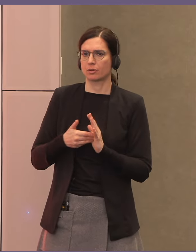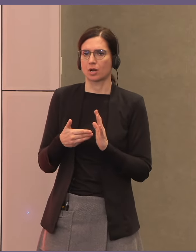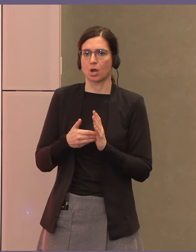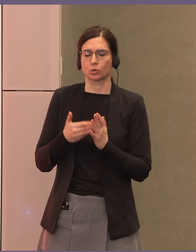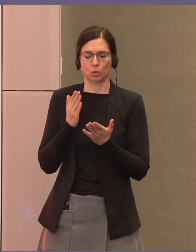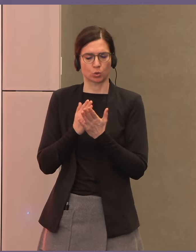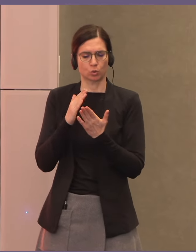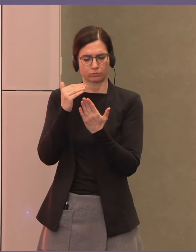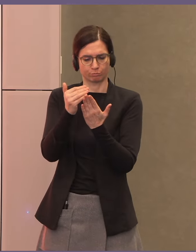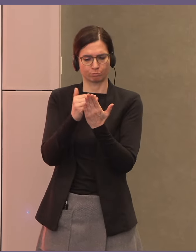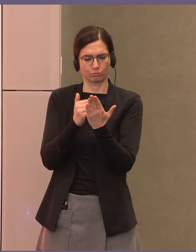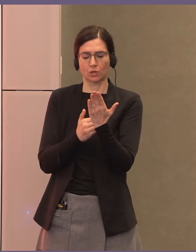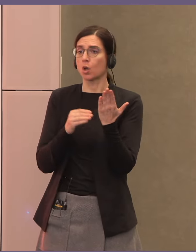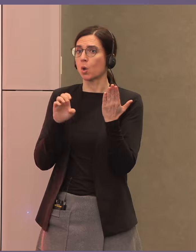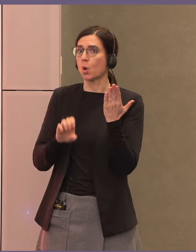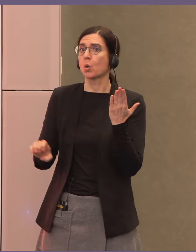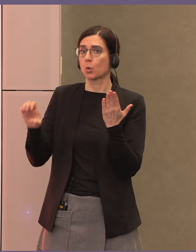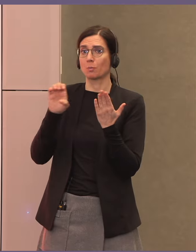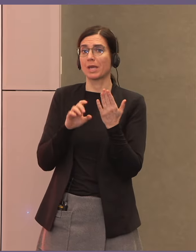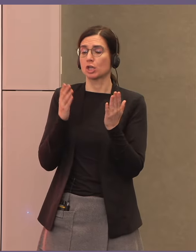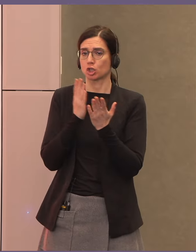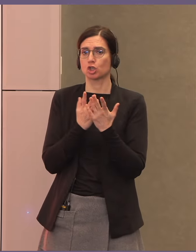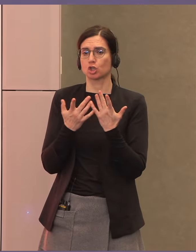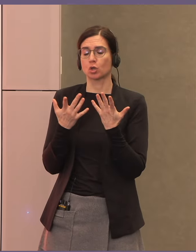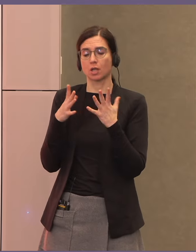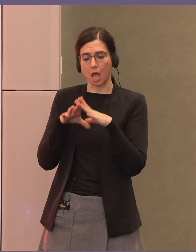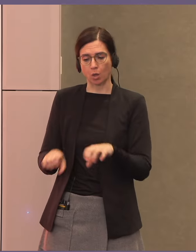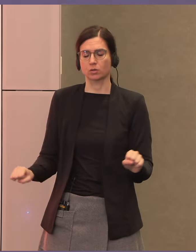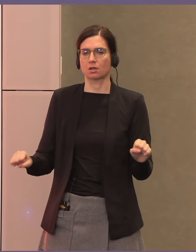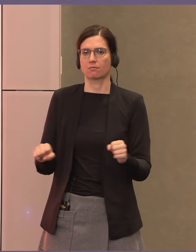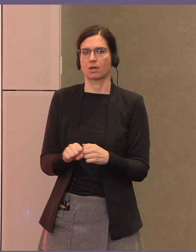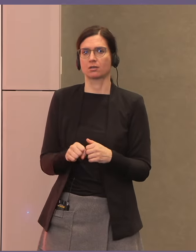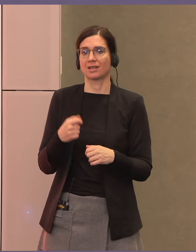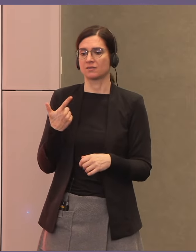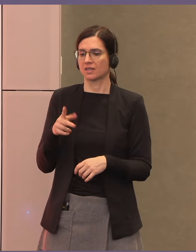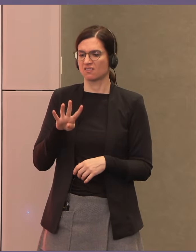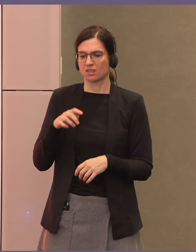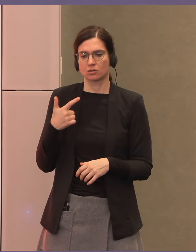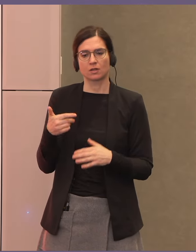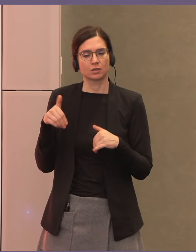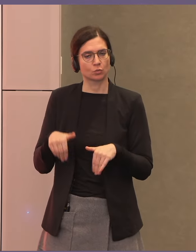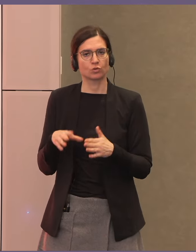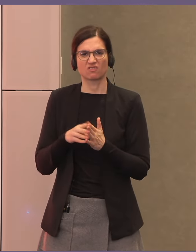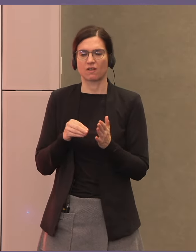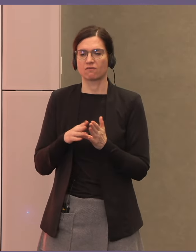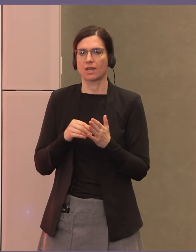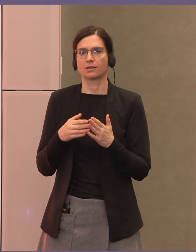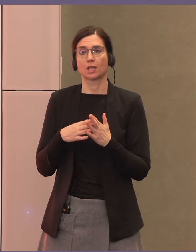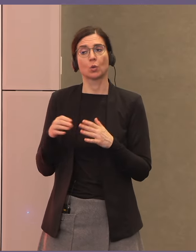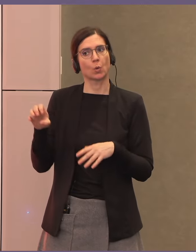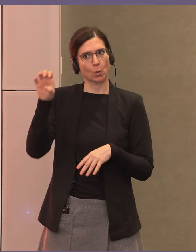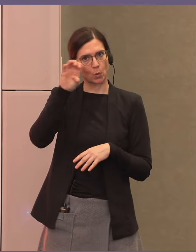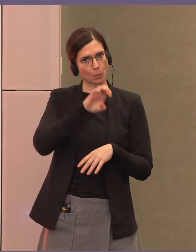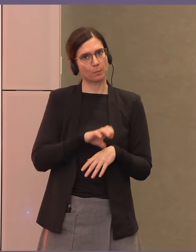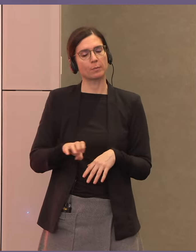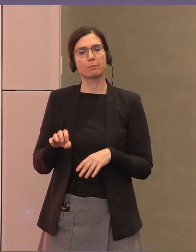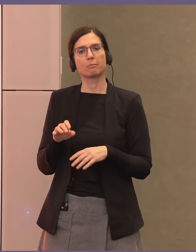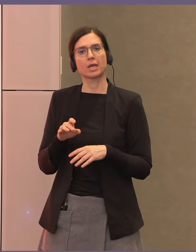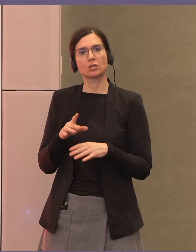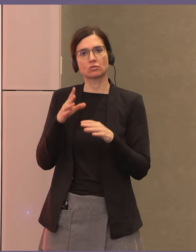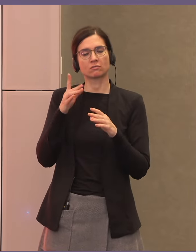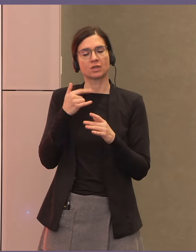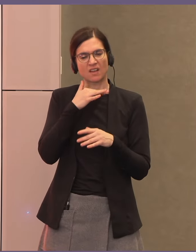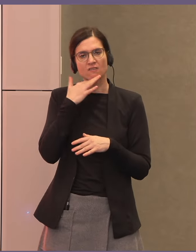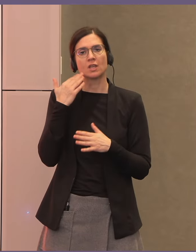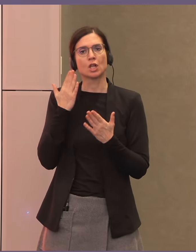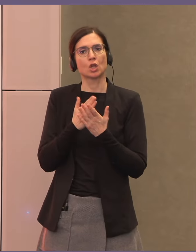alles vorgegeben das haben wir schon europäisch beschlossen es gilt dieses ja auch zu nutzen zu zeigen wir haben europäisch vieles